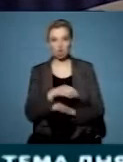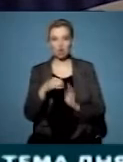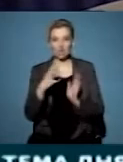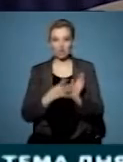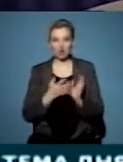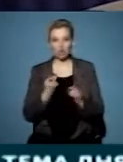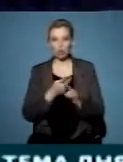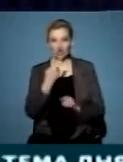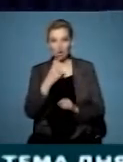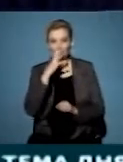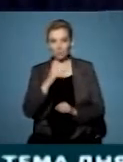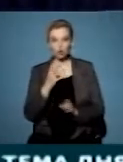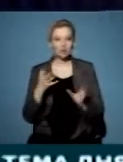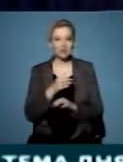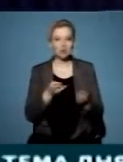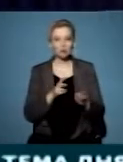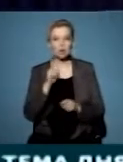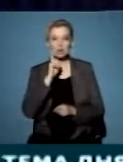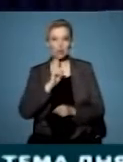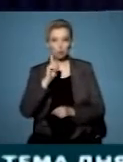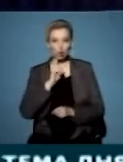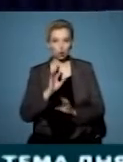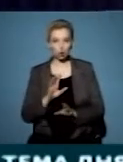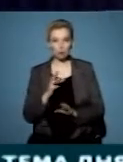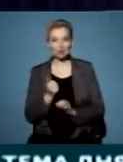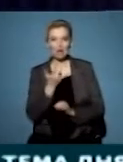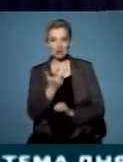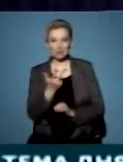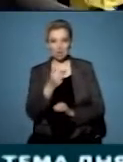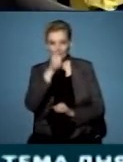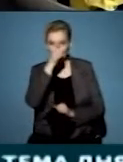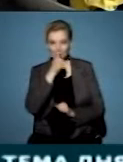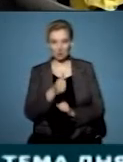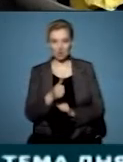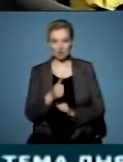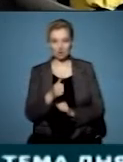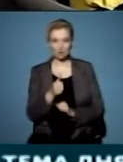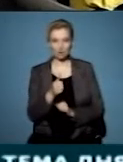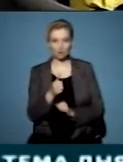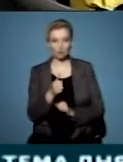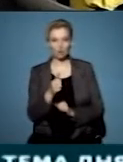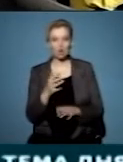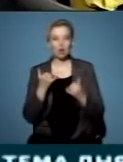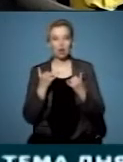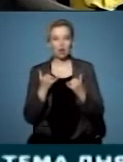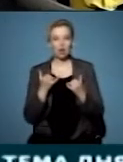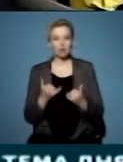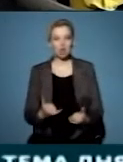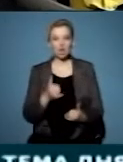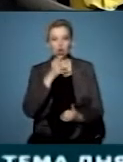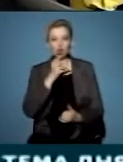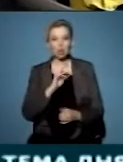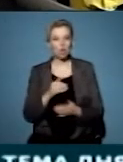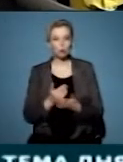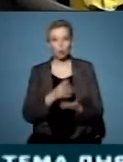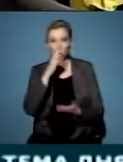2019-го. Це два маршрути. Всі решта тимчасові на 3 місяці. На 3 місяці. На даний час не